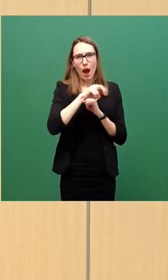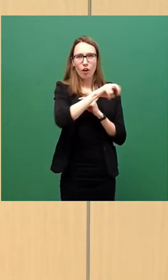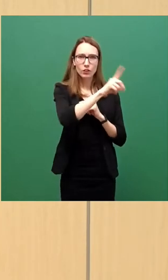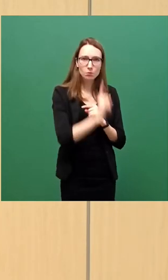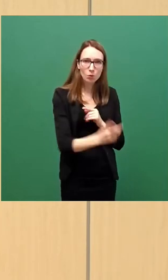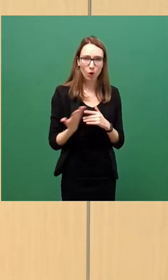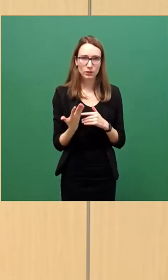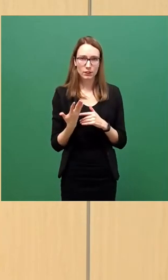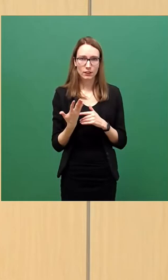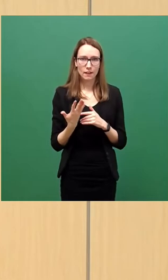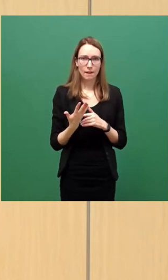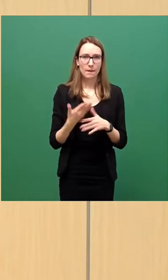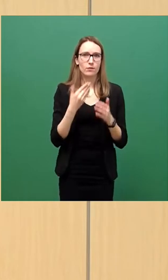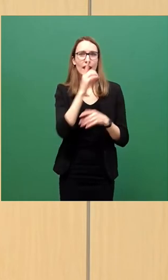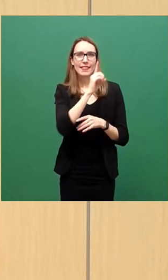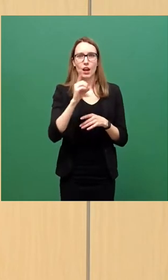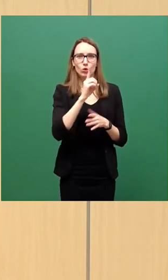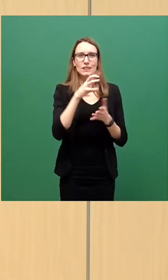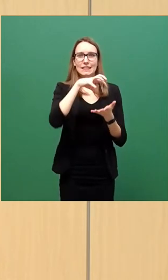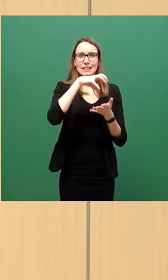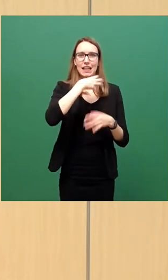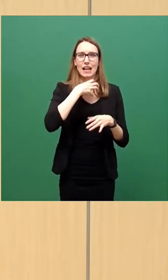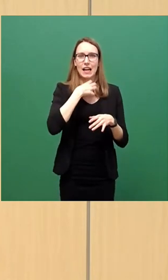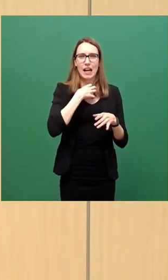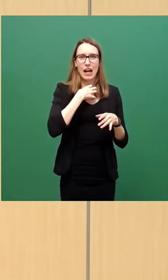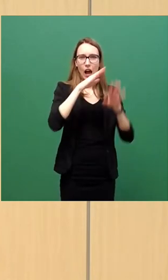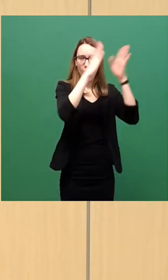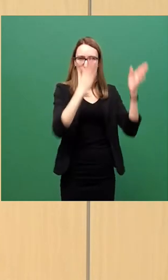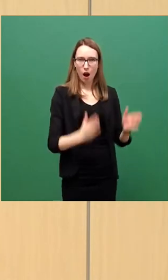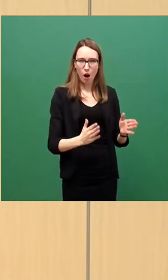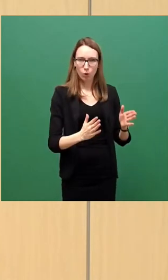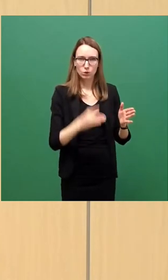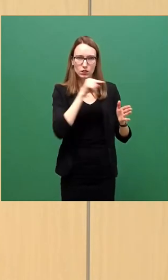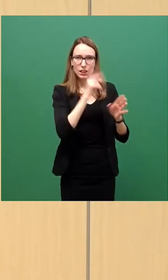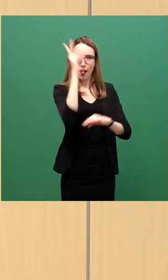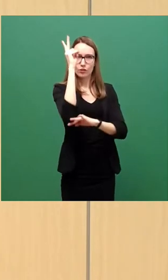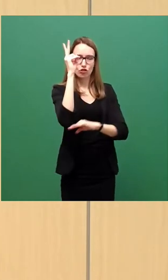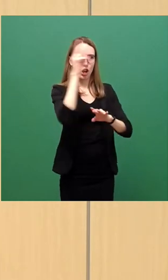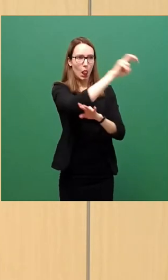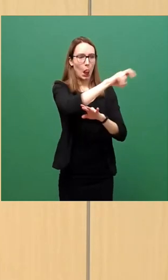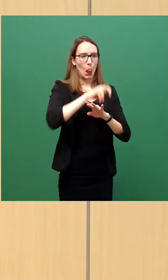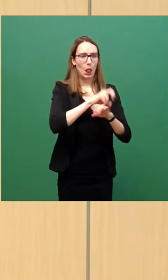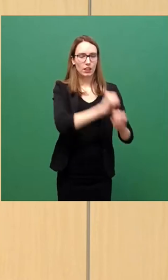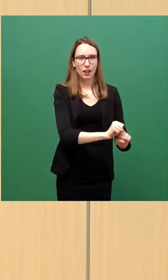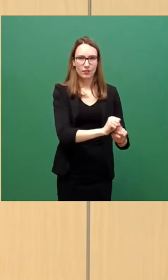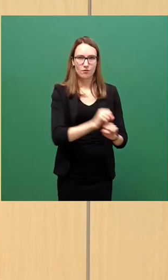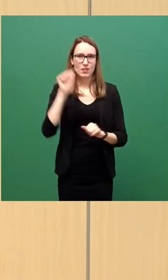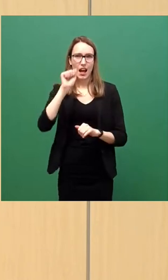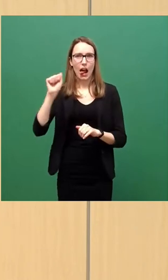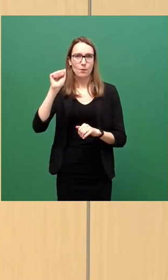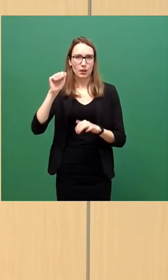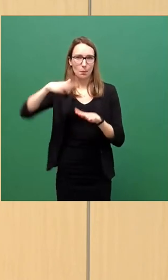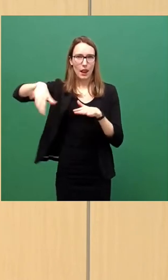die Diakonissenkrankenhaushaltestelle ist. Da ist es nie so weit. Sie muss nie bis zum Halberplatz laufen. Aber ein normaler Dresdner weiß das